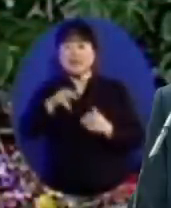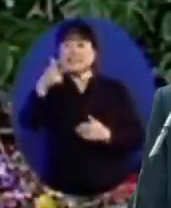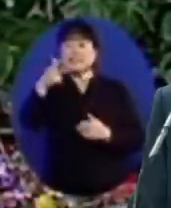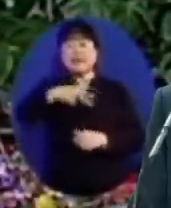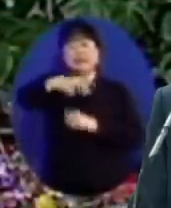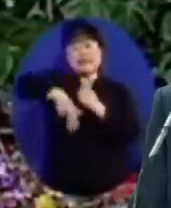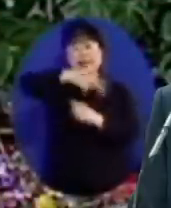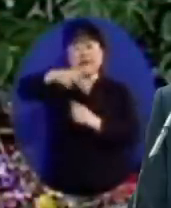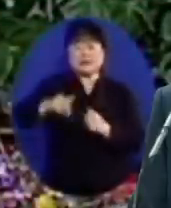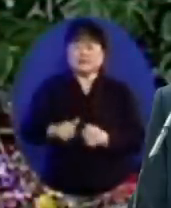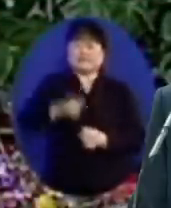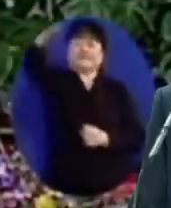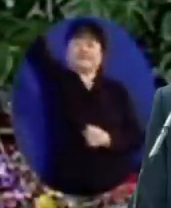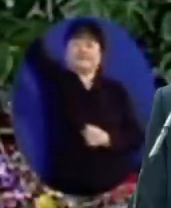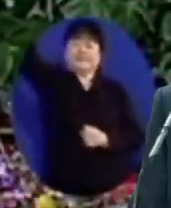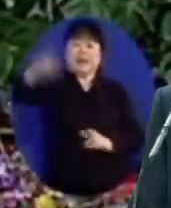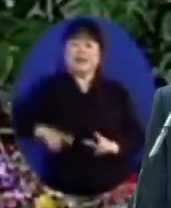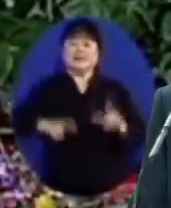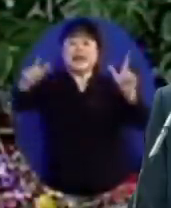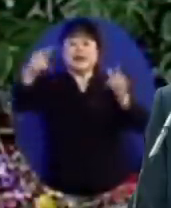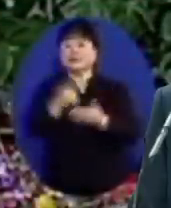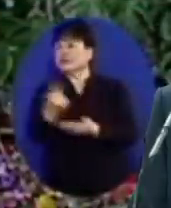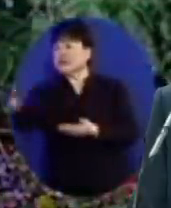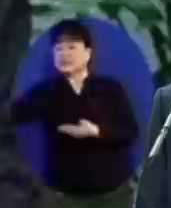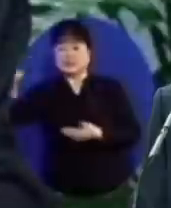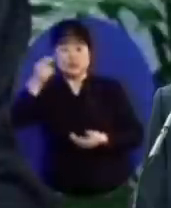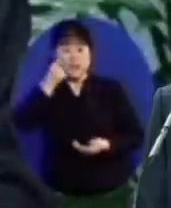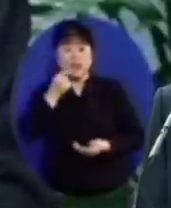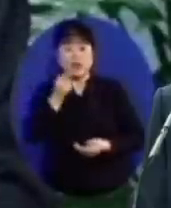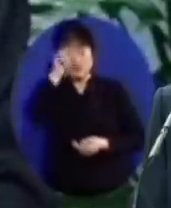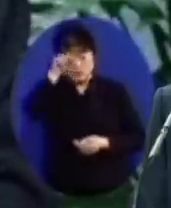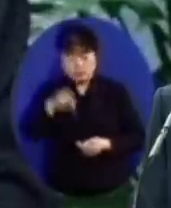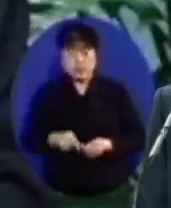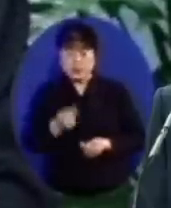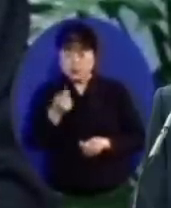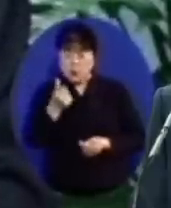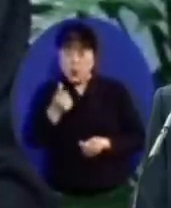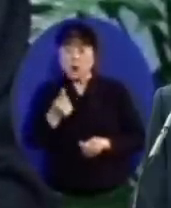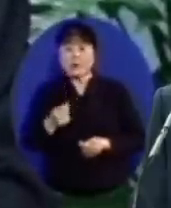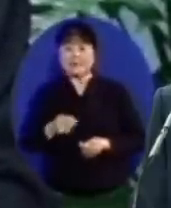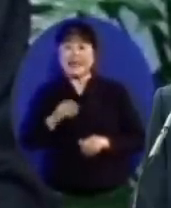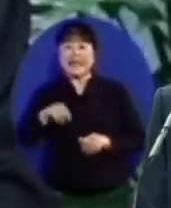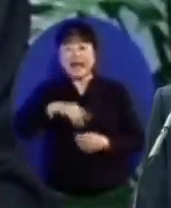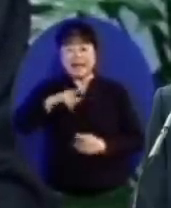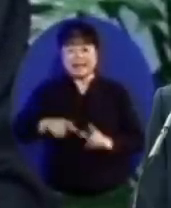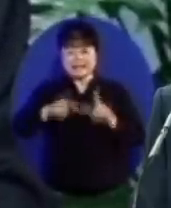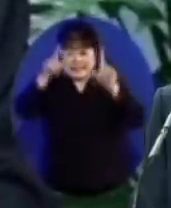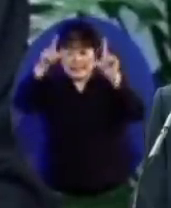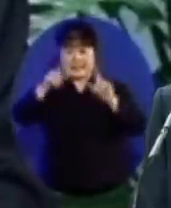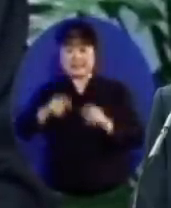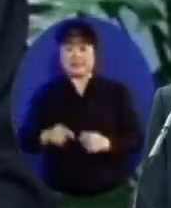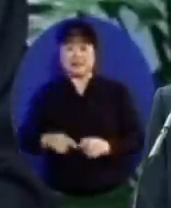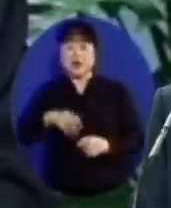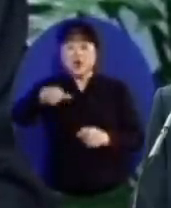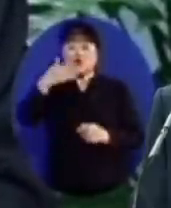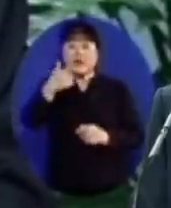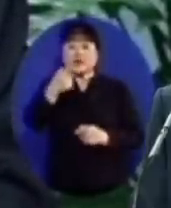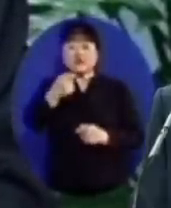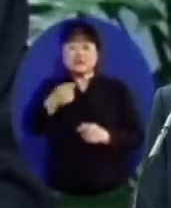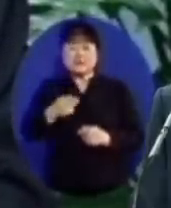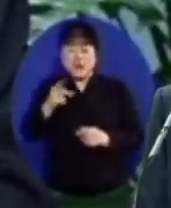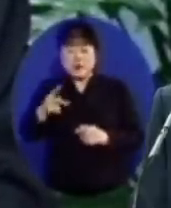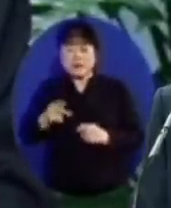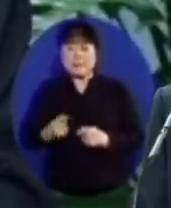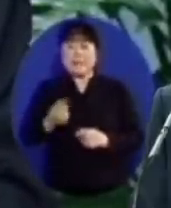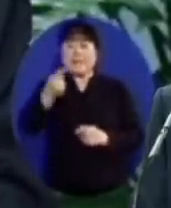달려도 제트기는 태양계조차 벗어나지 못합니다. 우주의 조그마한 태양계를 이렇게 960km 제트기가